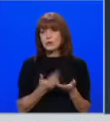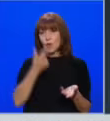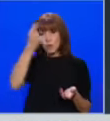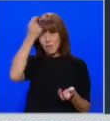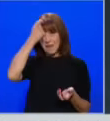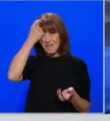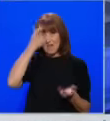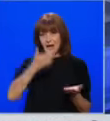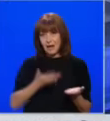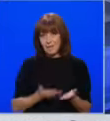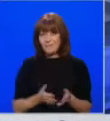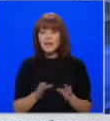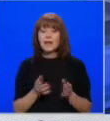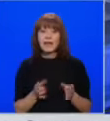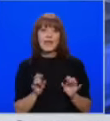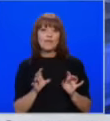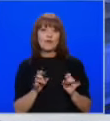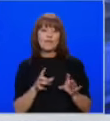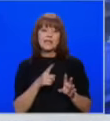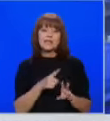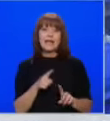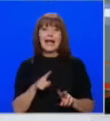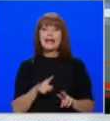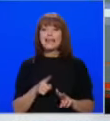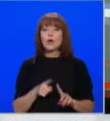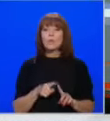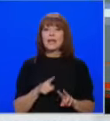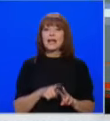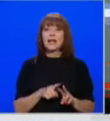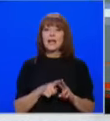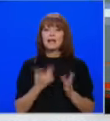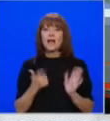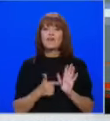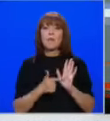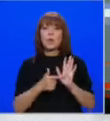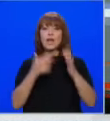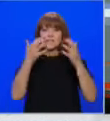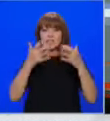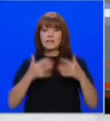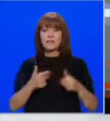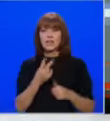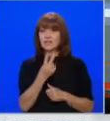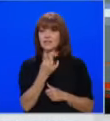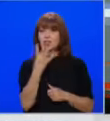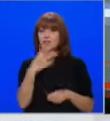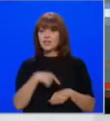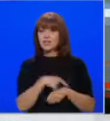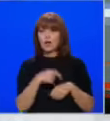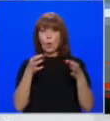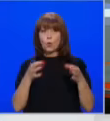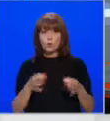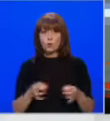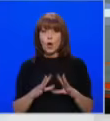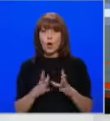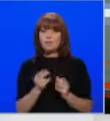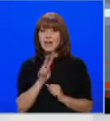МВР. Информация на Тихомир Игнатов. А ето какво показва статистиката. Само за 24 часа са установени